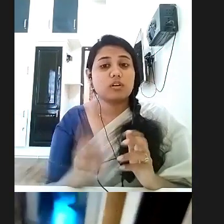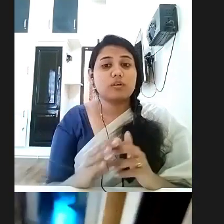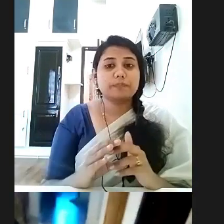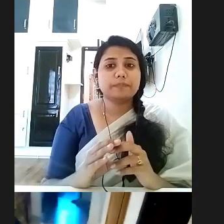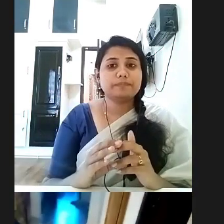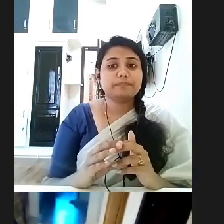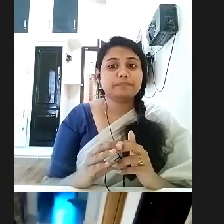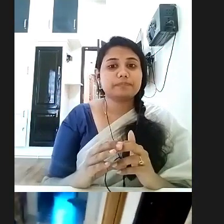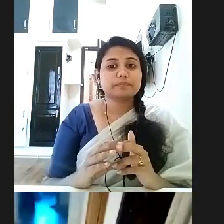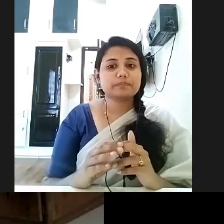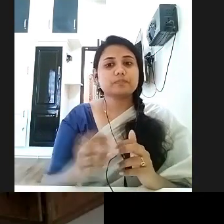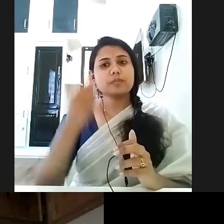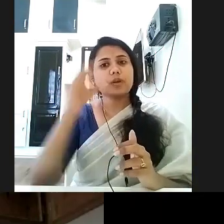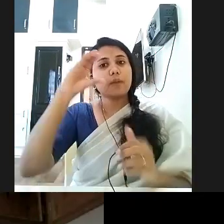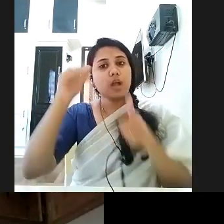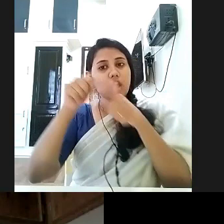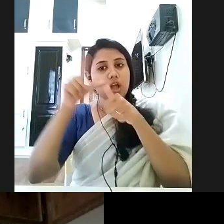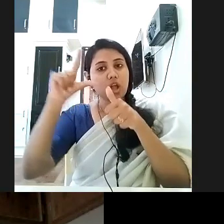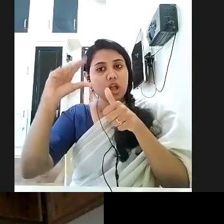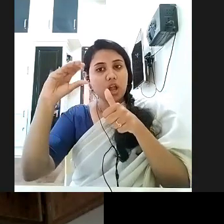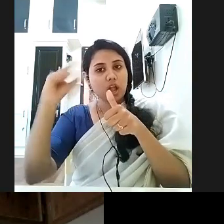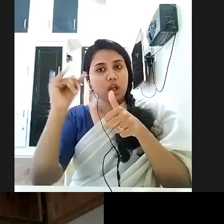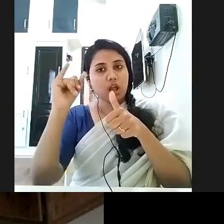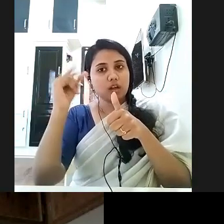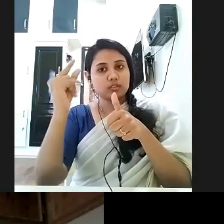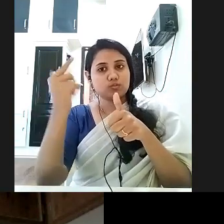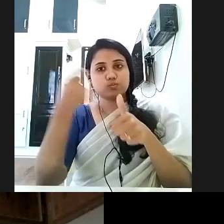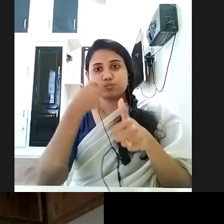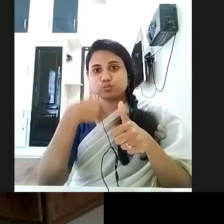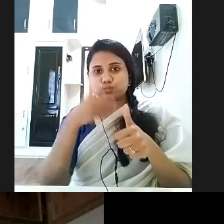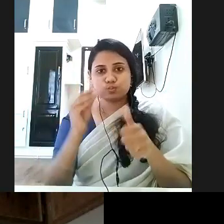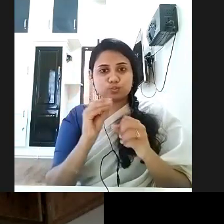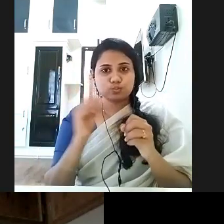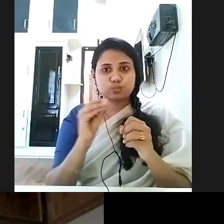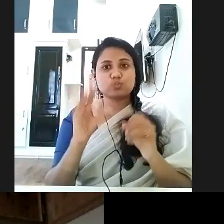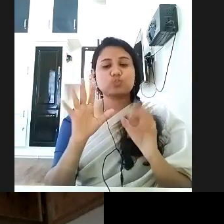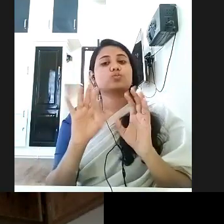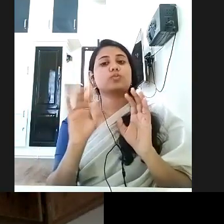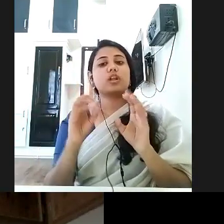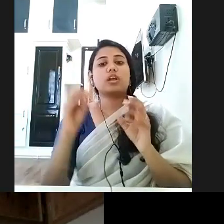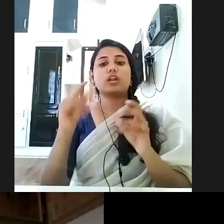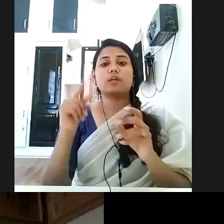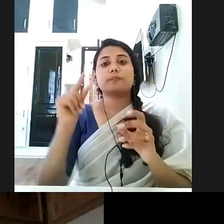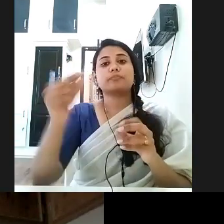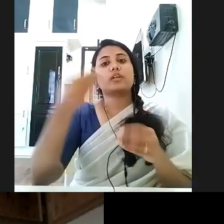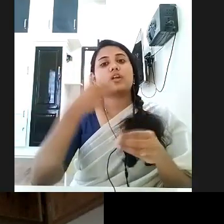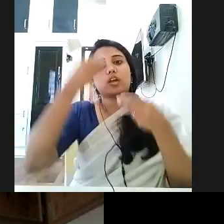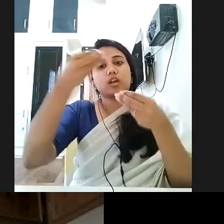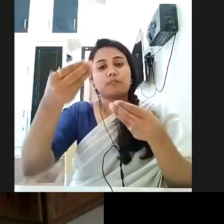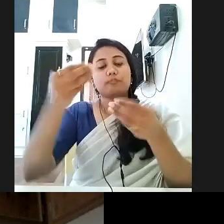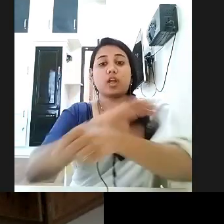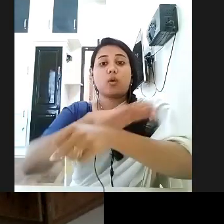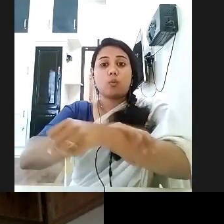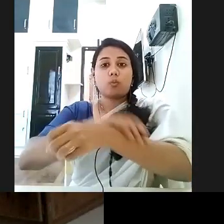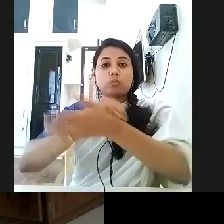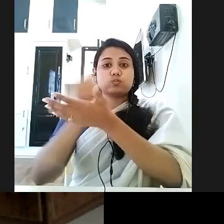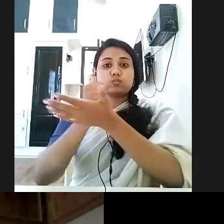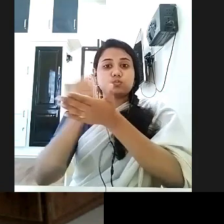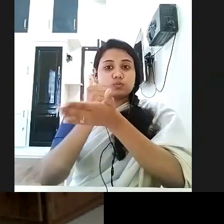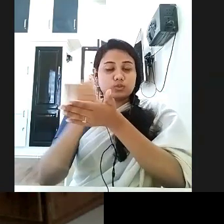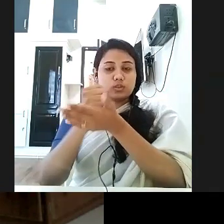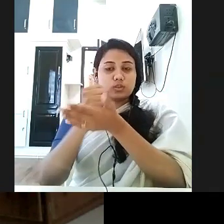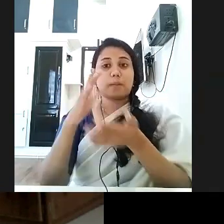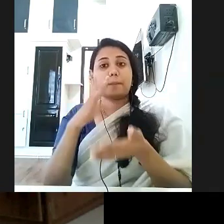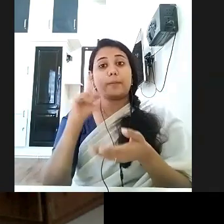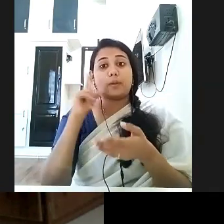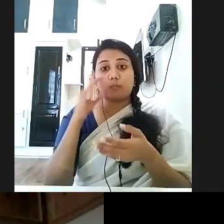ഇഫ് യു ആർ നോട്ട് ടേക്കിംഗ് കാൽഷ്യം സപ്ലിമെന്റേഷൻ, കാൽഷ്യം വിറ്റമിൻ ഡി സപ്ലിമെന്റേഷൻ മസ്റ്റ് ആണ്. യു നീഡ് ഫിസിയോതെറാപ്പി ബിക്കോസ് നിങ്ങൾ കണ്ടിന്യൂസ് ആയിട്ട്